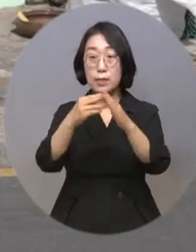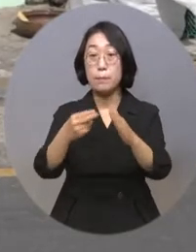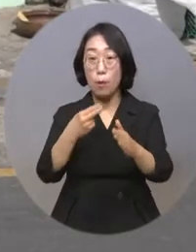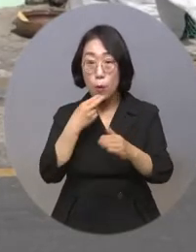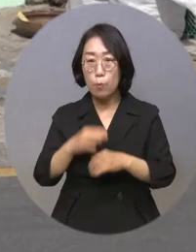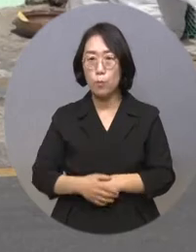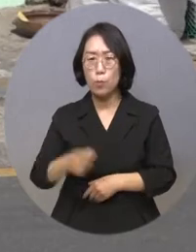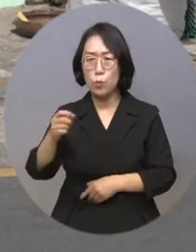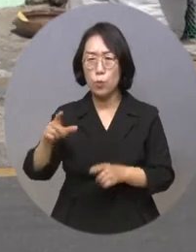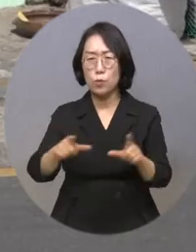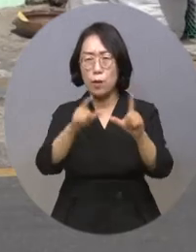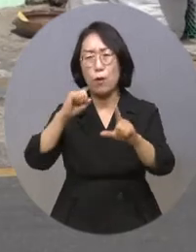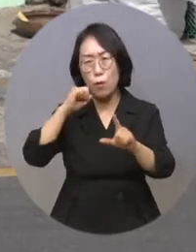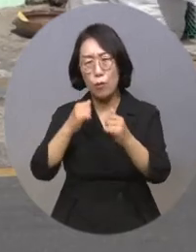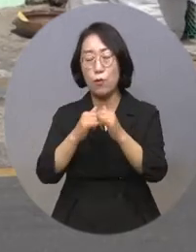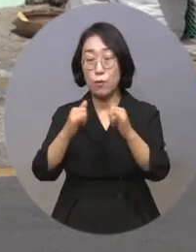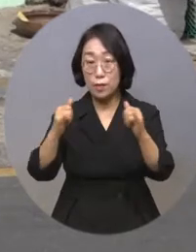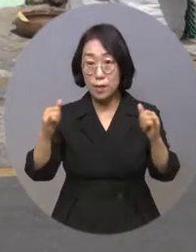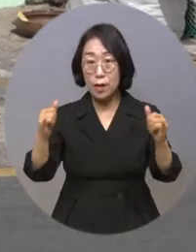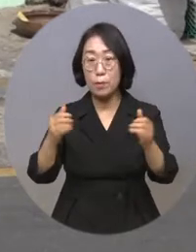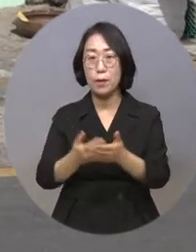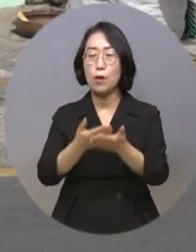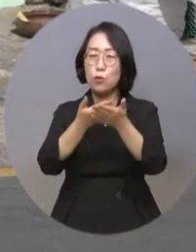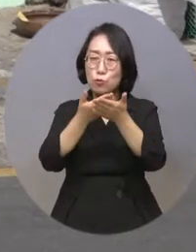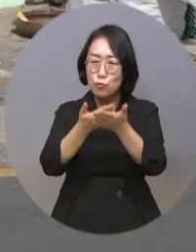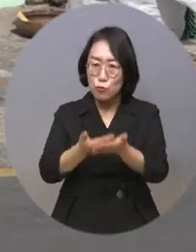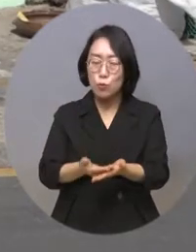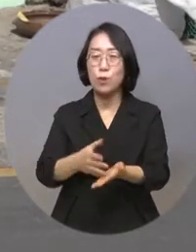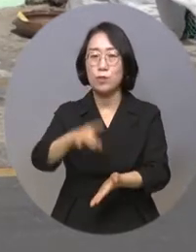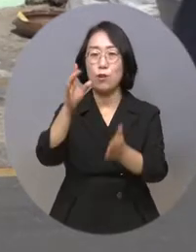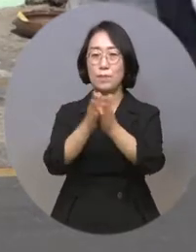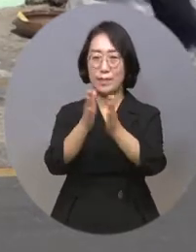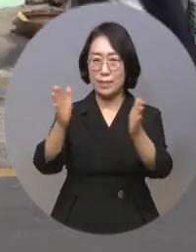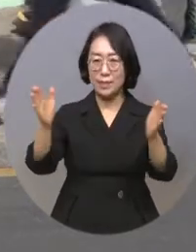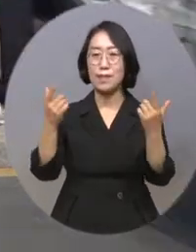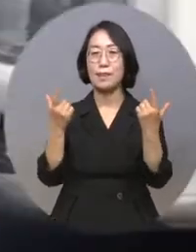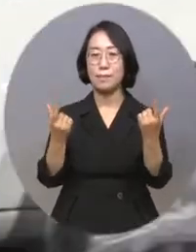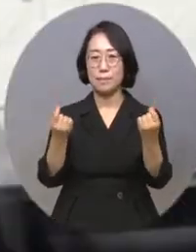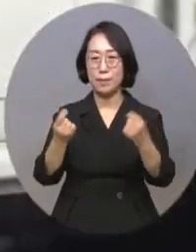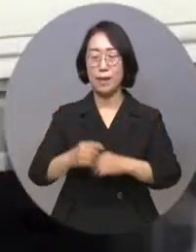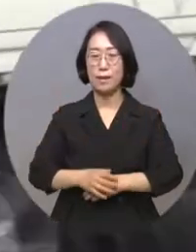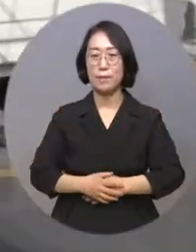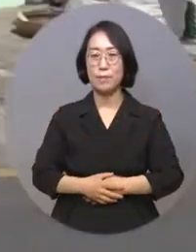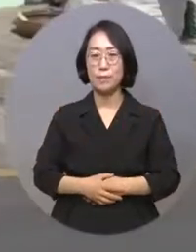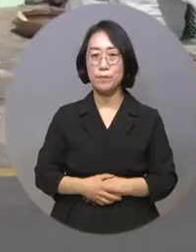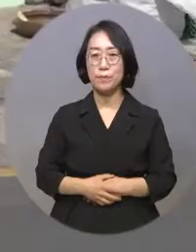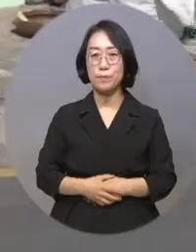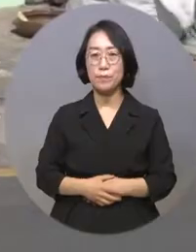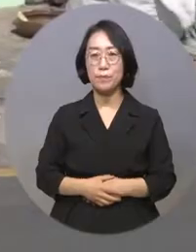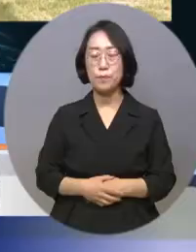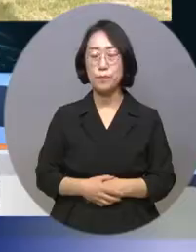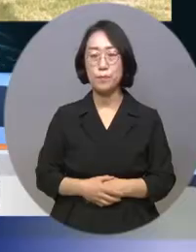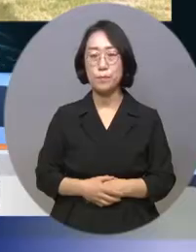밖 위기가구를 지원하는 의미 있는 출발이었습니다. 복지TV 경기방송 정우선입니다.